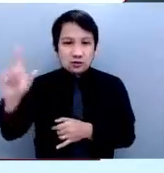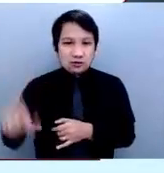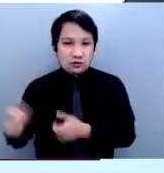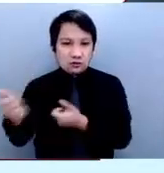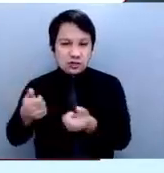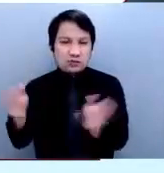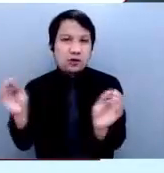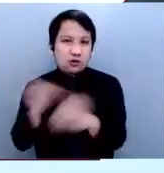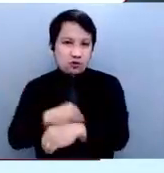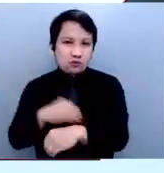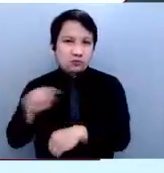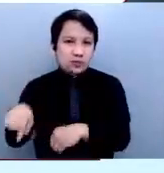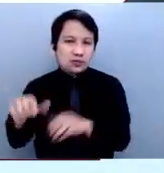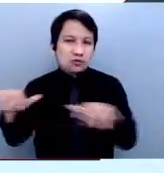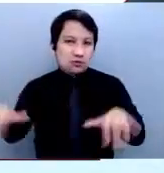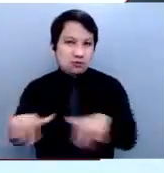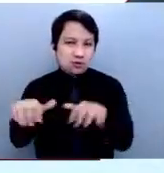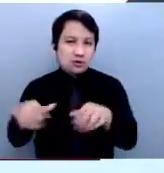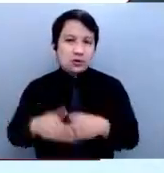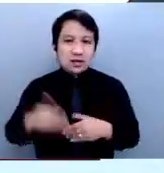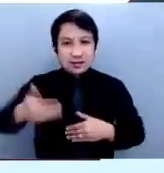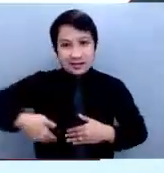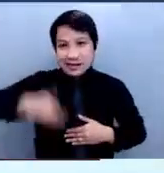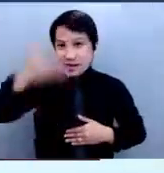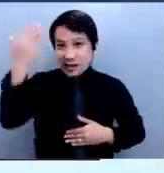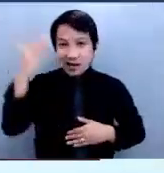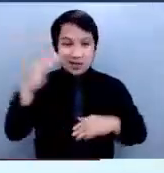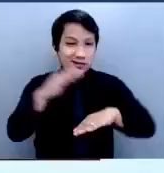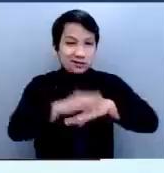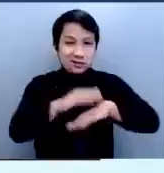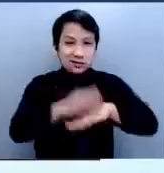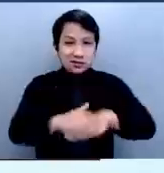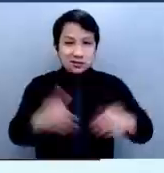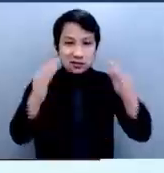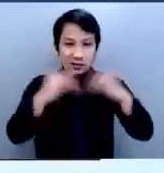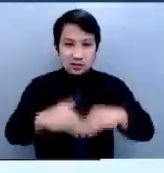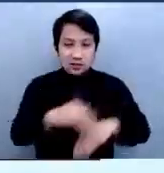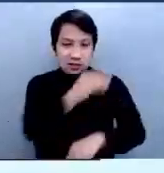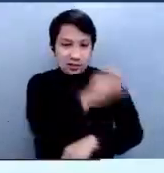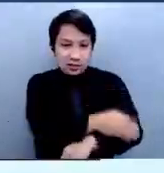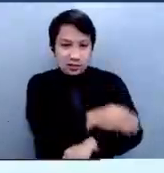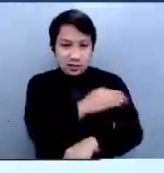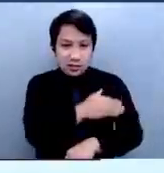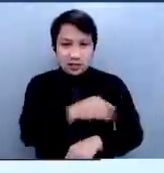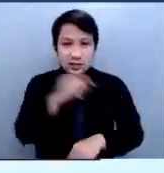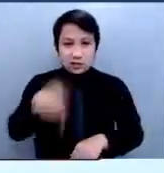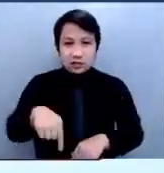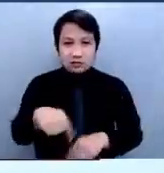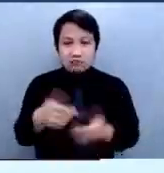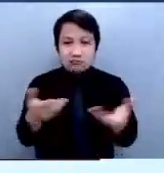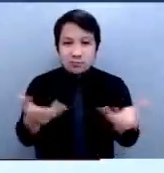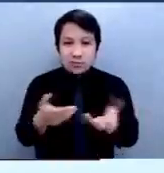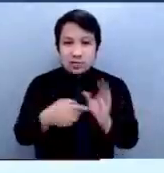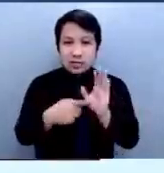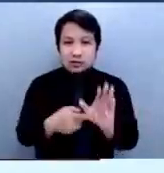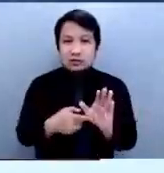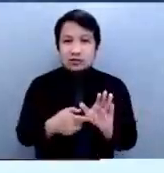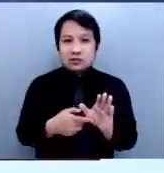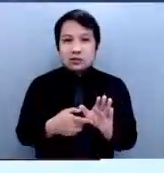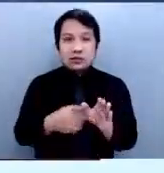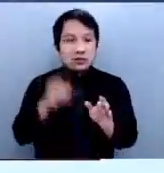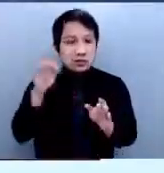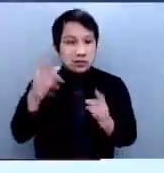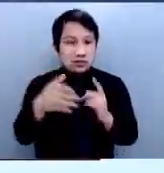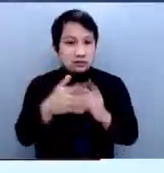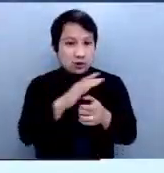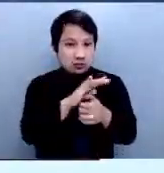opisina pumapasok. High risk din kayo kung naka-assign kayo sa clinical area sa ospital kung nasaan ang mga COVID patient